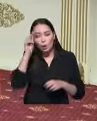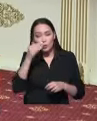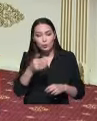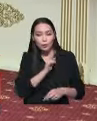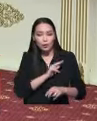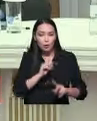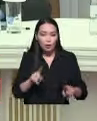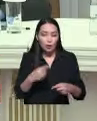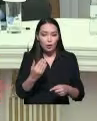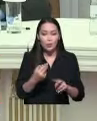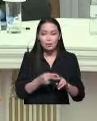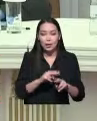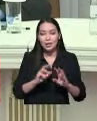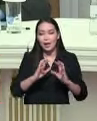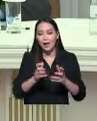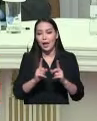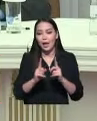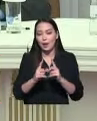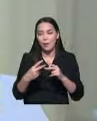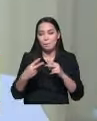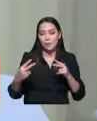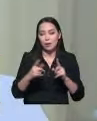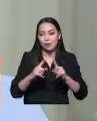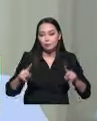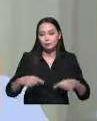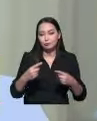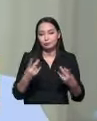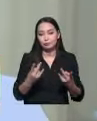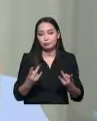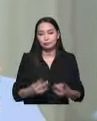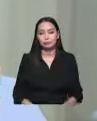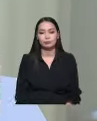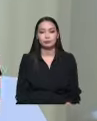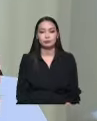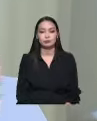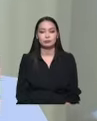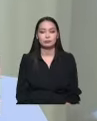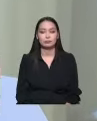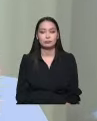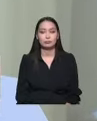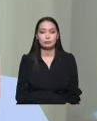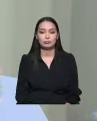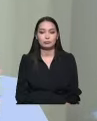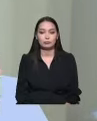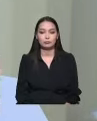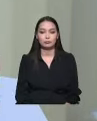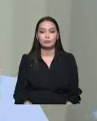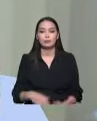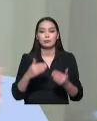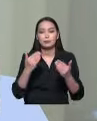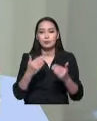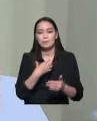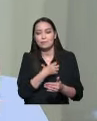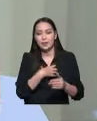жетілдіру және оны әлемдік стандарттарға жеткізу маңызды. Сапалы білім берудегі педагогтердің жұмысын жандандыру және ынталандыру үшін